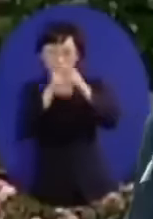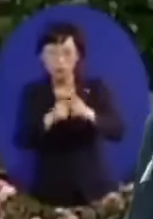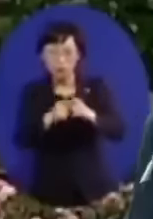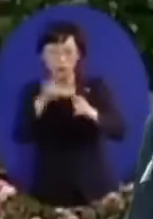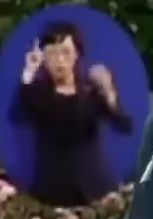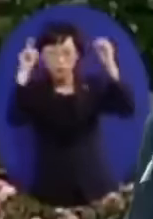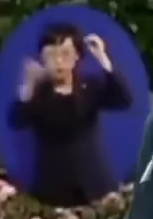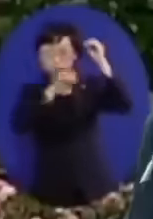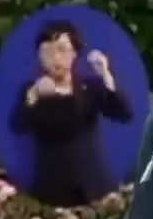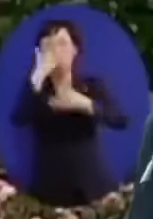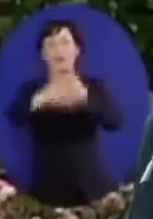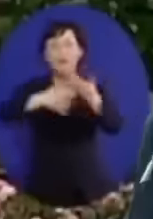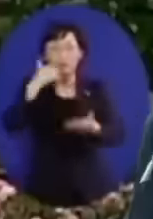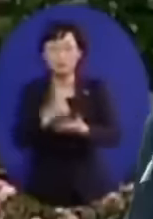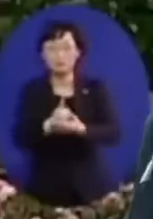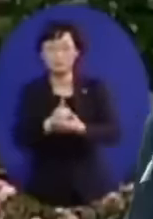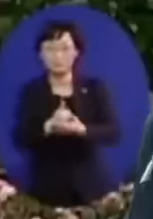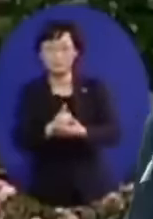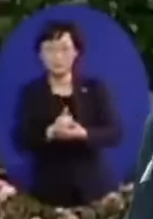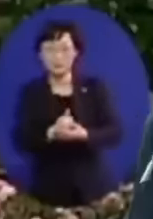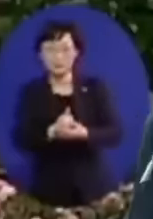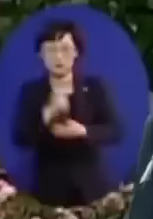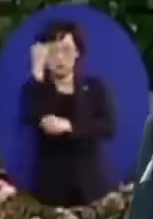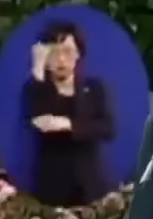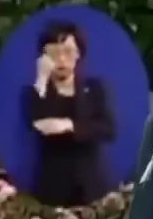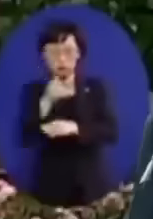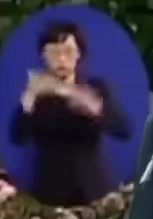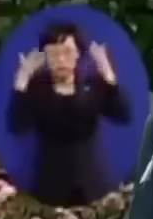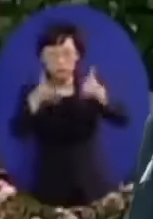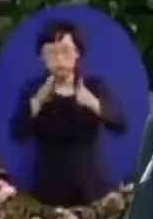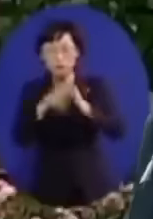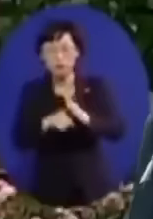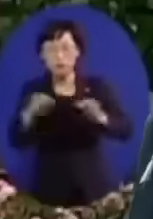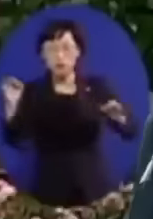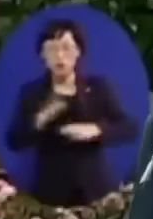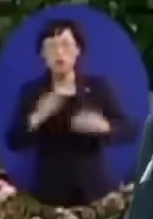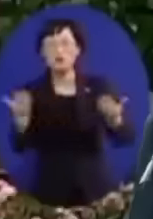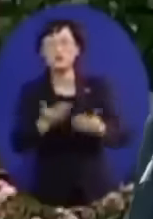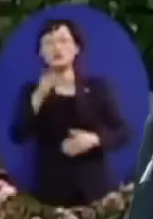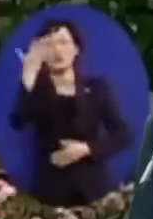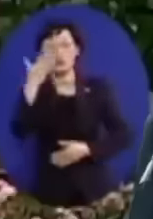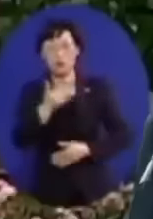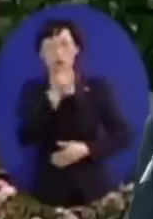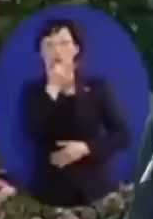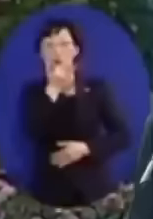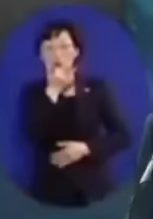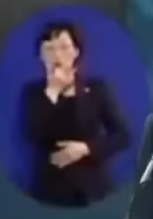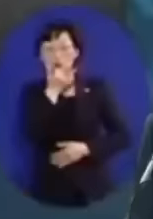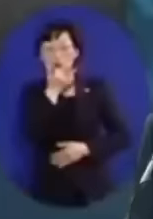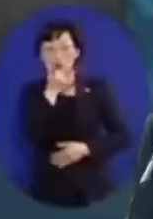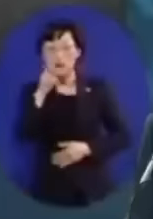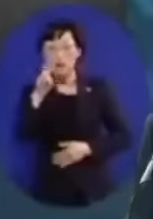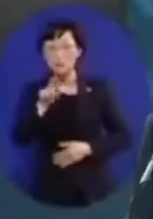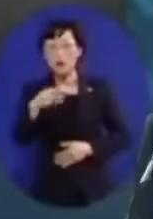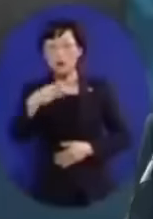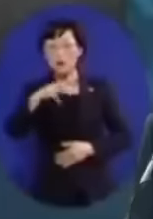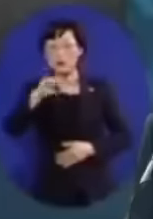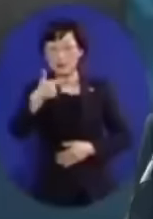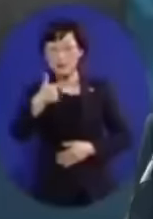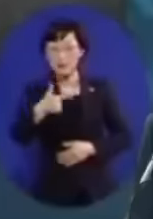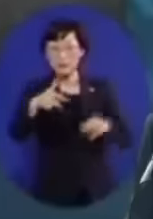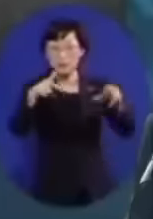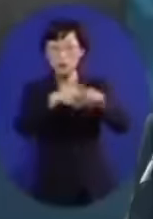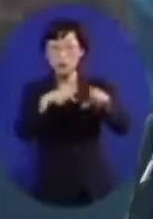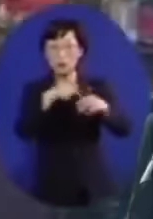했을 때 놀라운 축복을 받고 영향력을 발휘했던 것을 알 수 있습니다. 독일은 마르틴 루터가 종교개혁을 일으킨 후 말씀